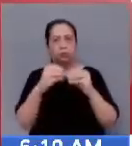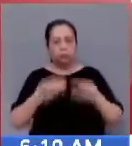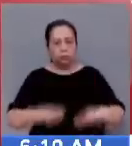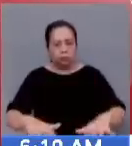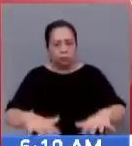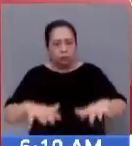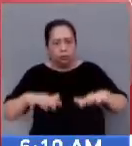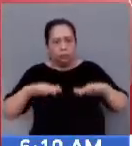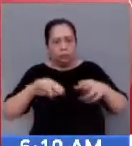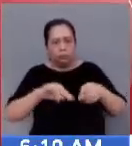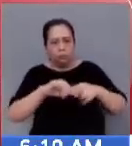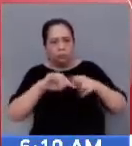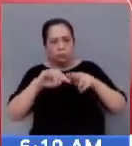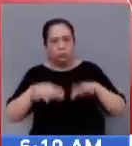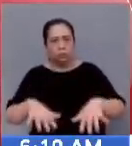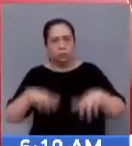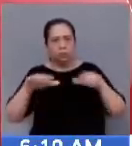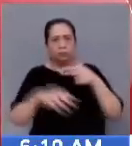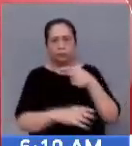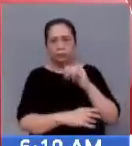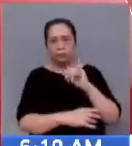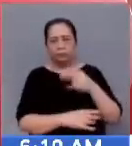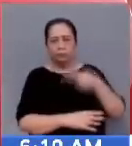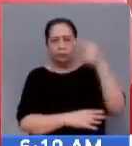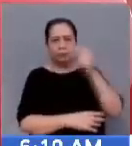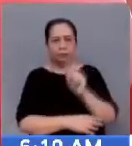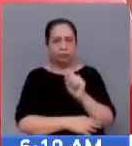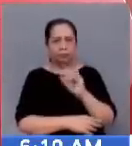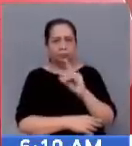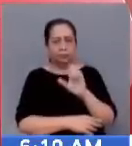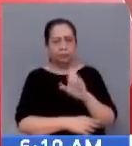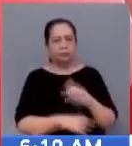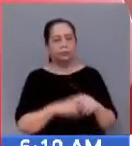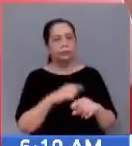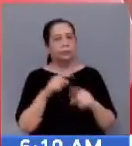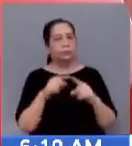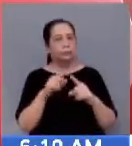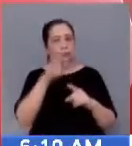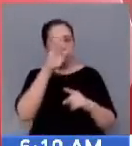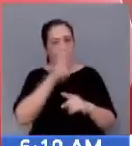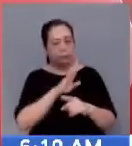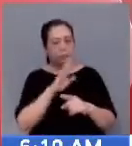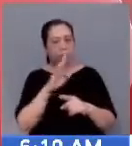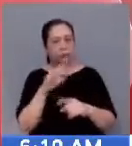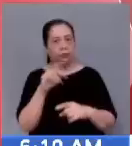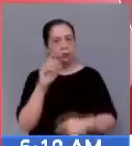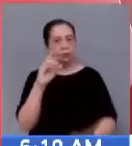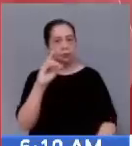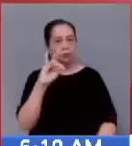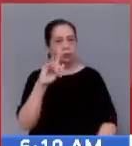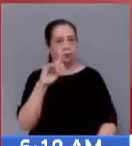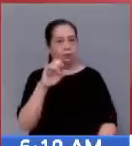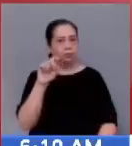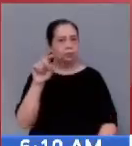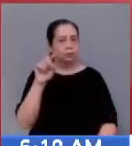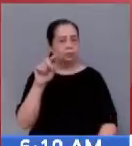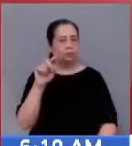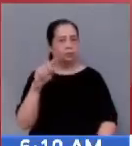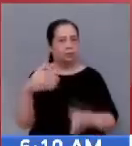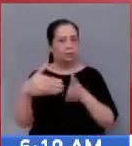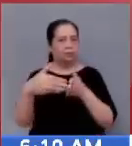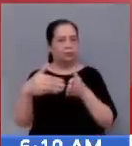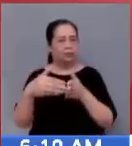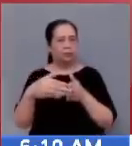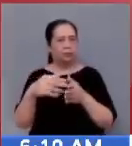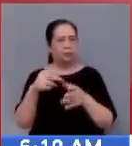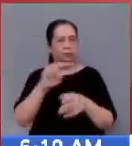dito pag nag-high tide po. Mula po nung nagsimula na nasira yung dike dun sa hangganan namin sa Venezuela along